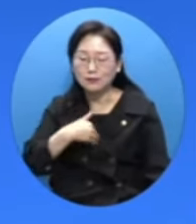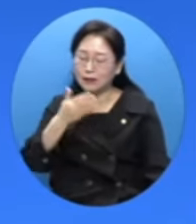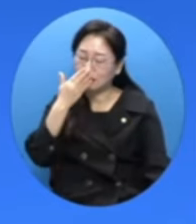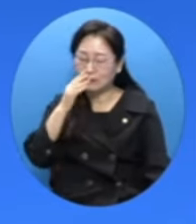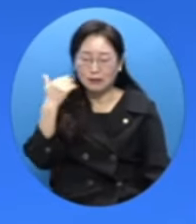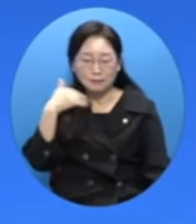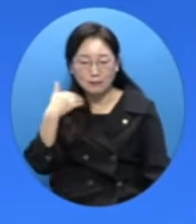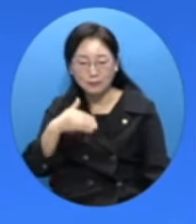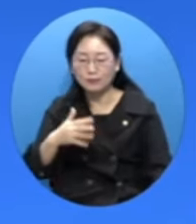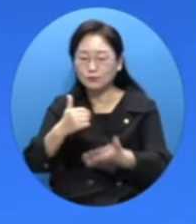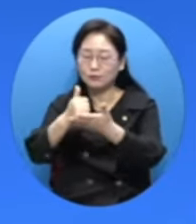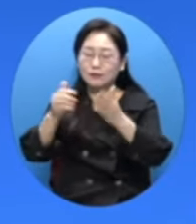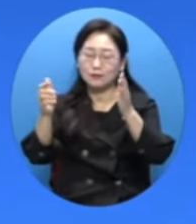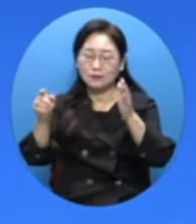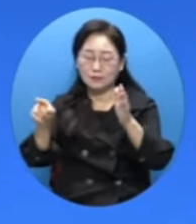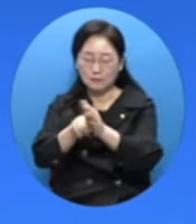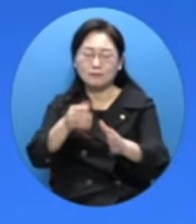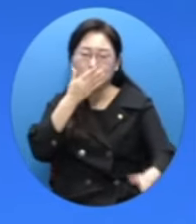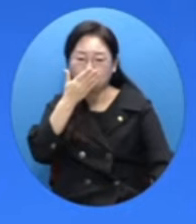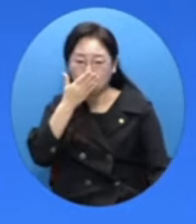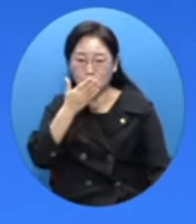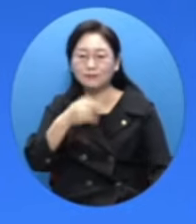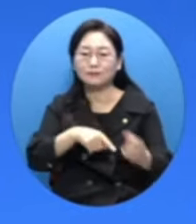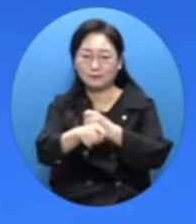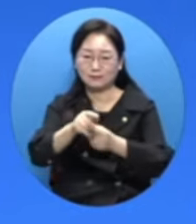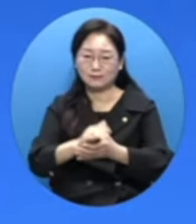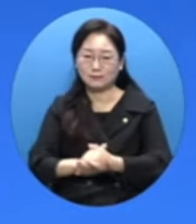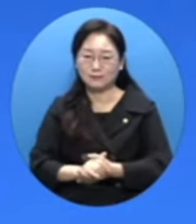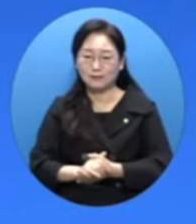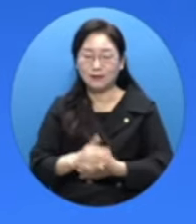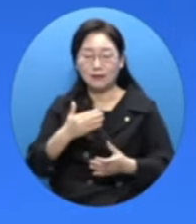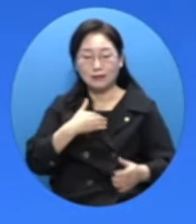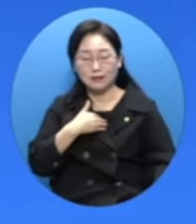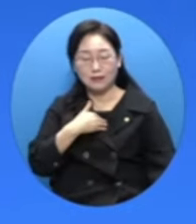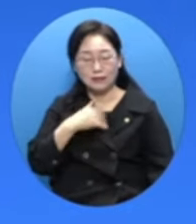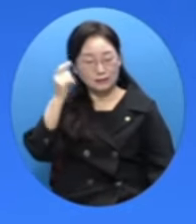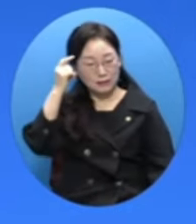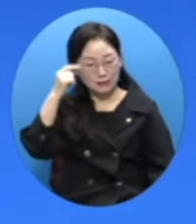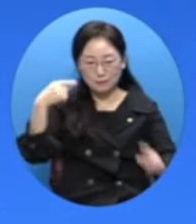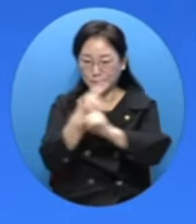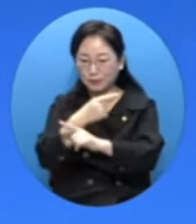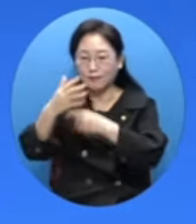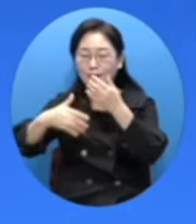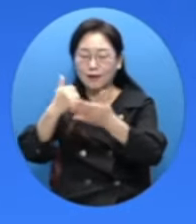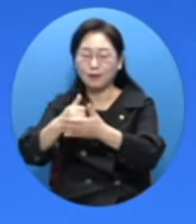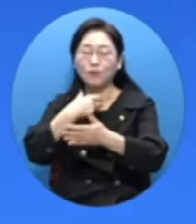하신다는 것을 믿는 것이 신앙생활인 것입니다. 내 뜻에서 하나님의 뜻으로 삶의